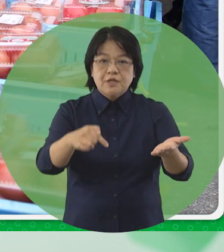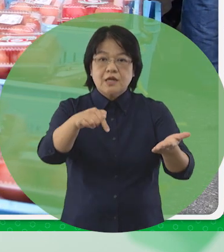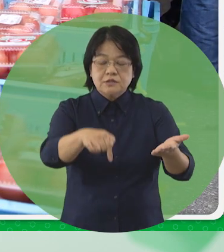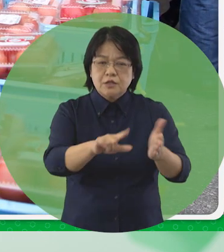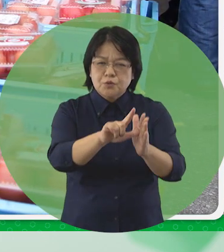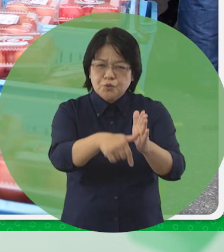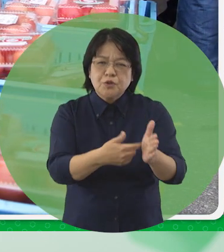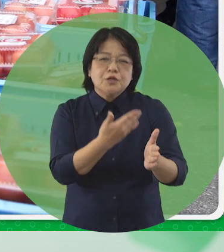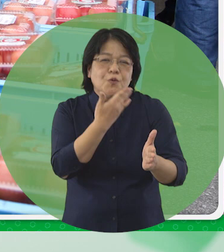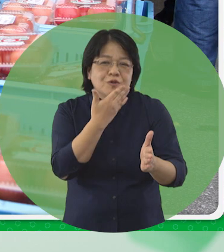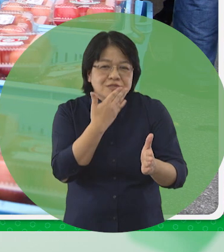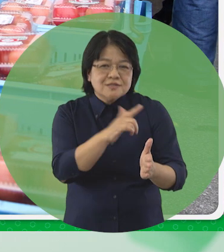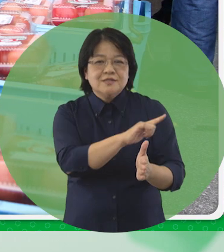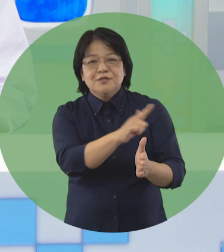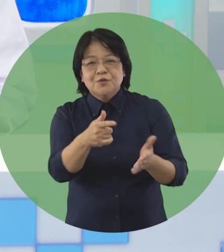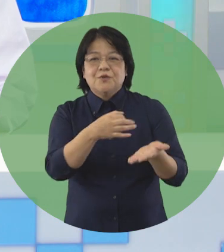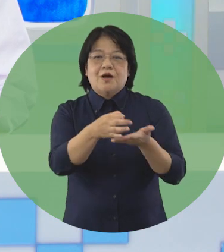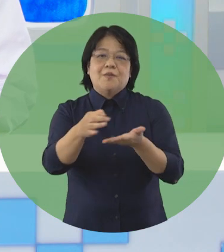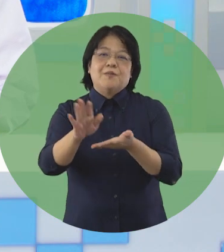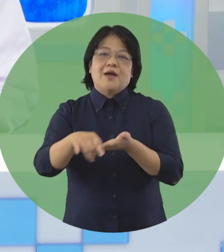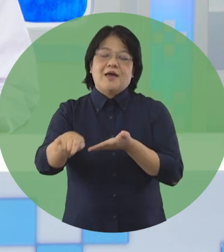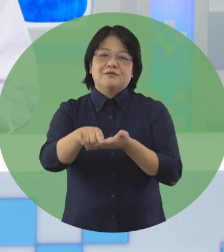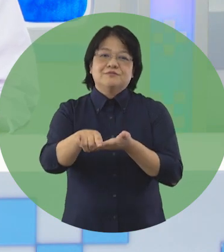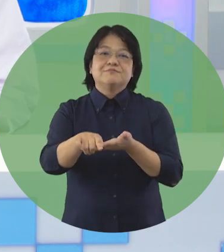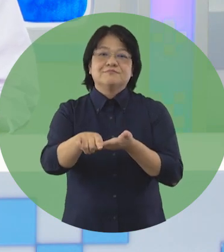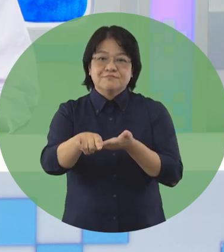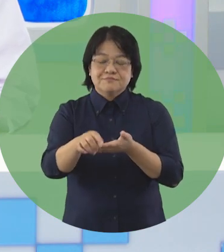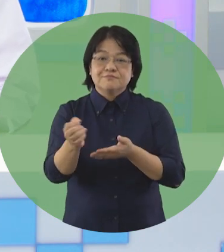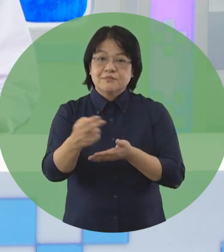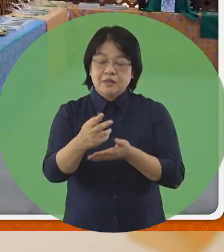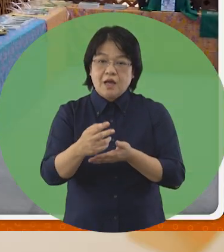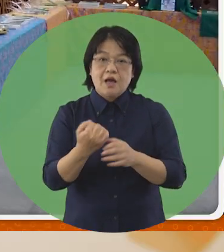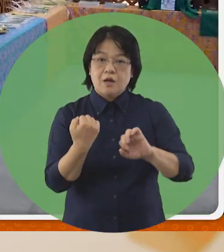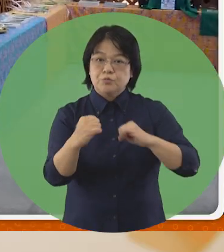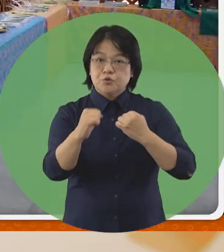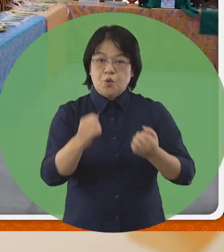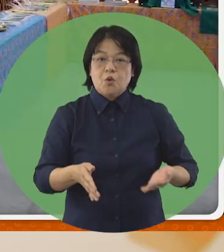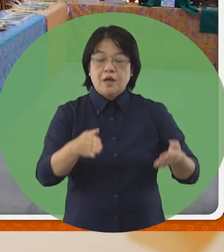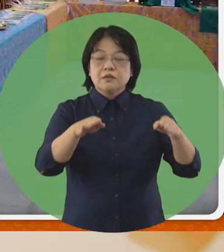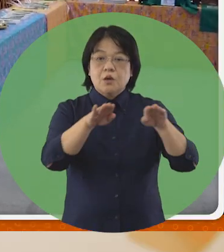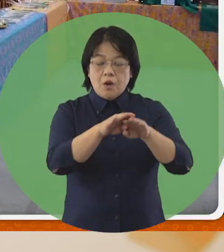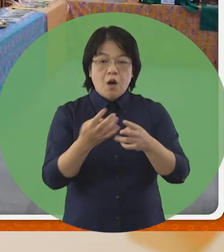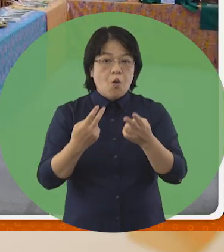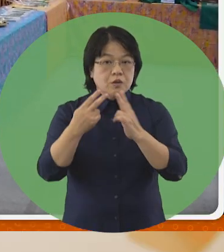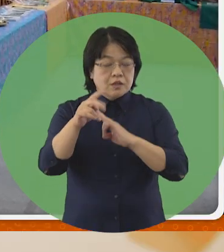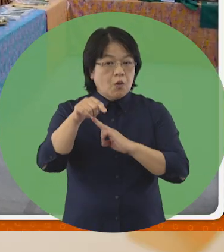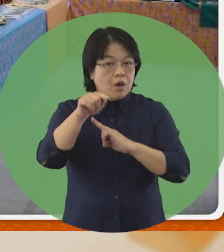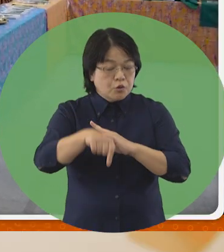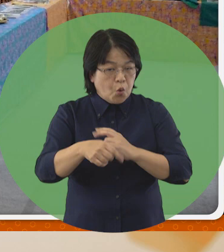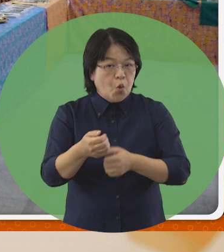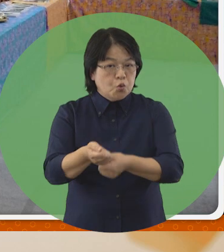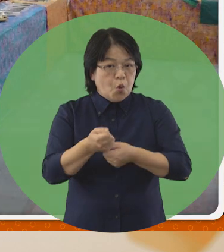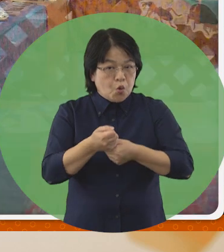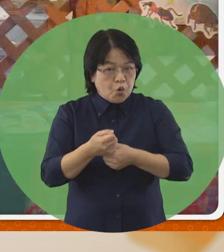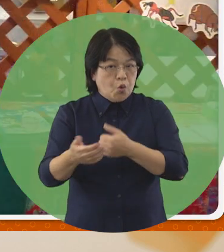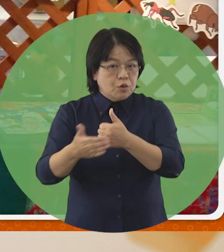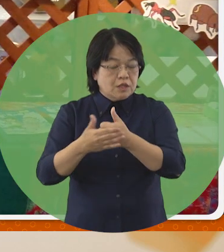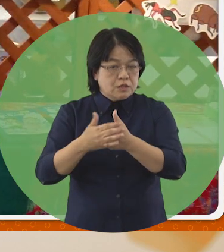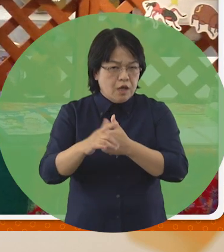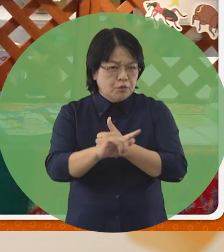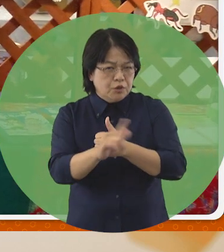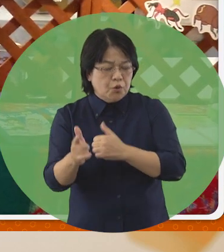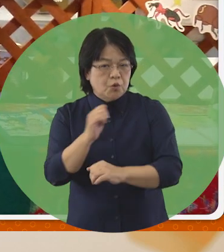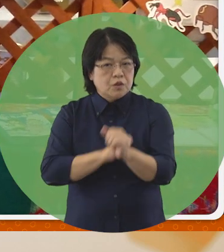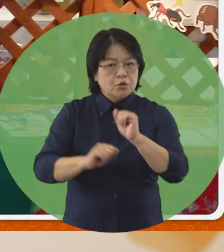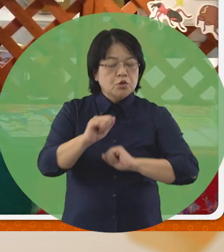で販売されます。 一方、武道館では沖縄の農業を支えるさまざまな取り組みをパネル